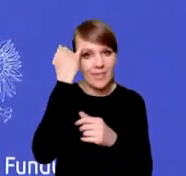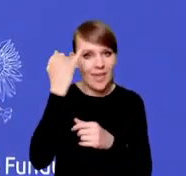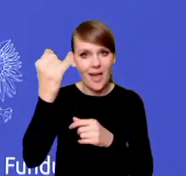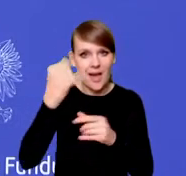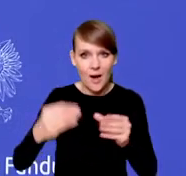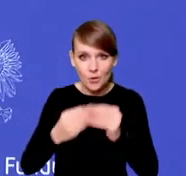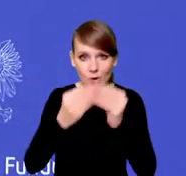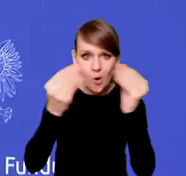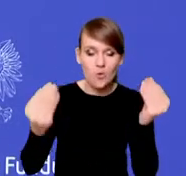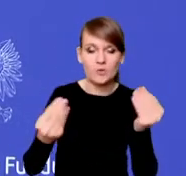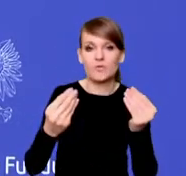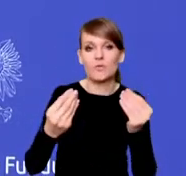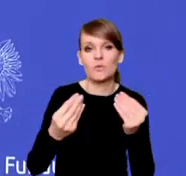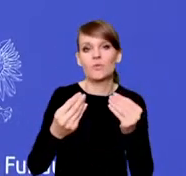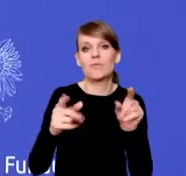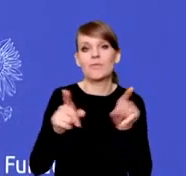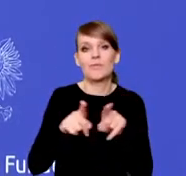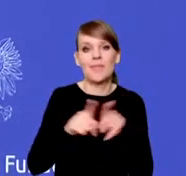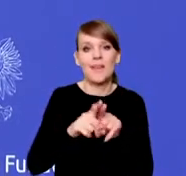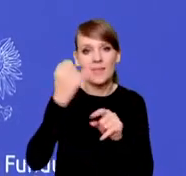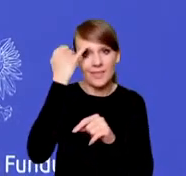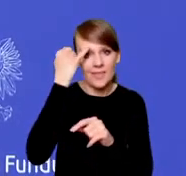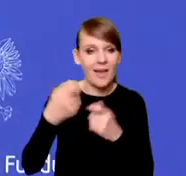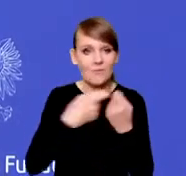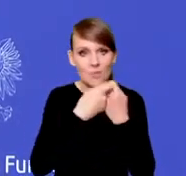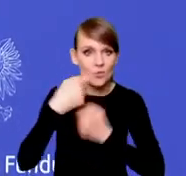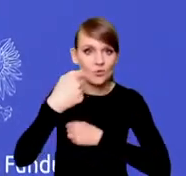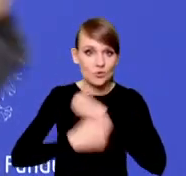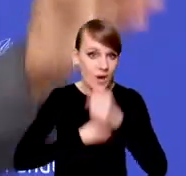właśnie wspólnego działania,